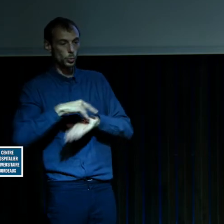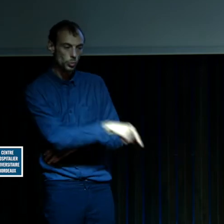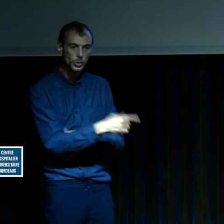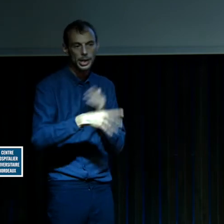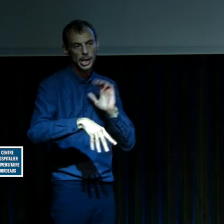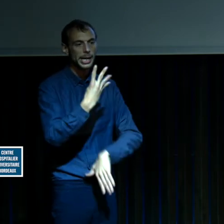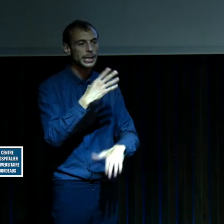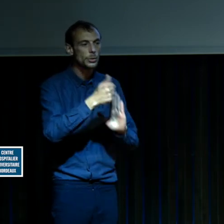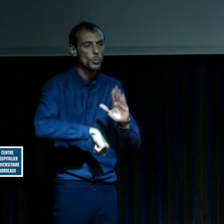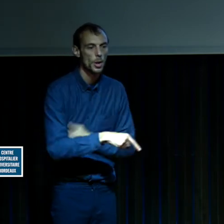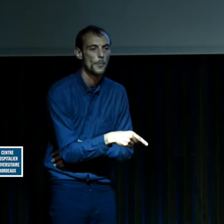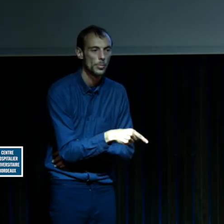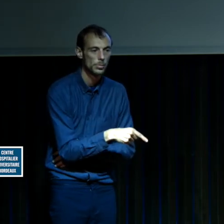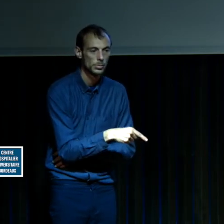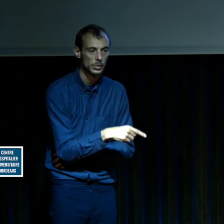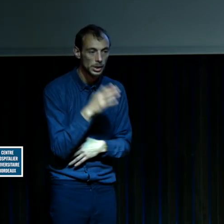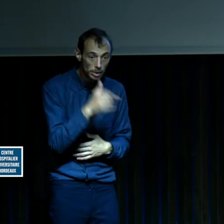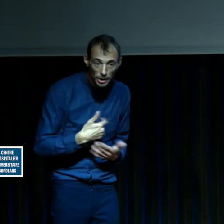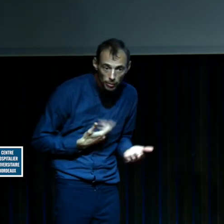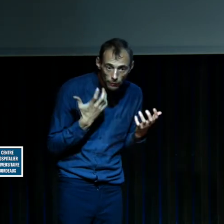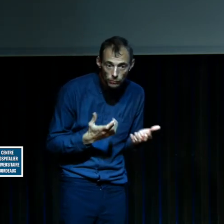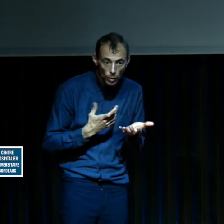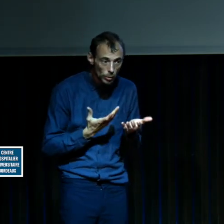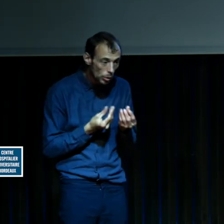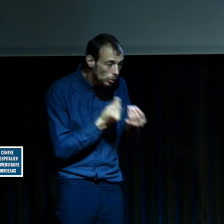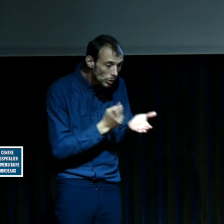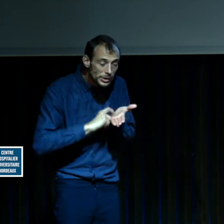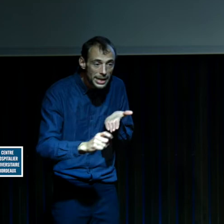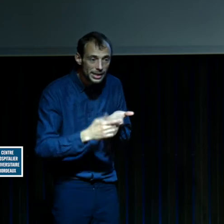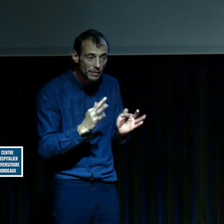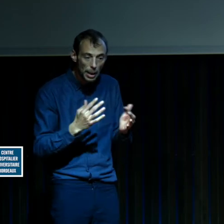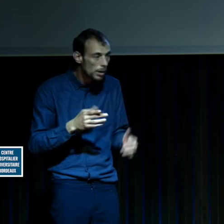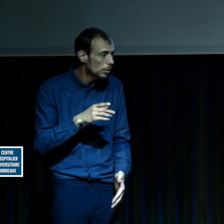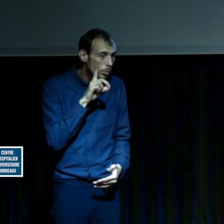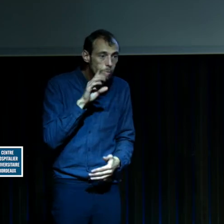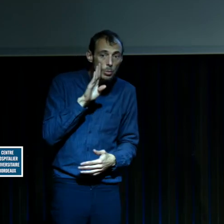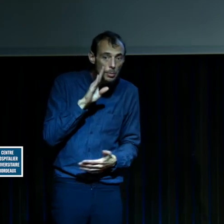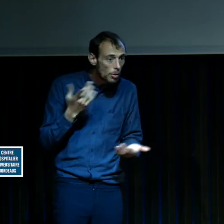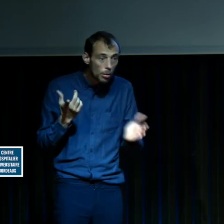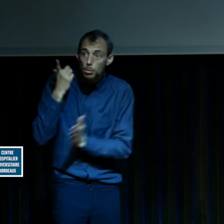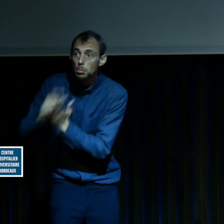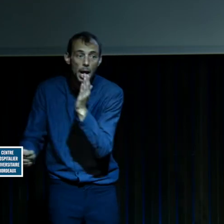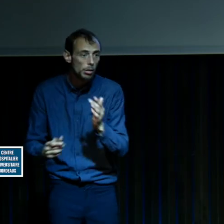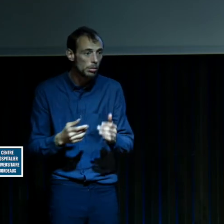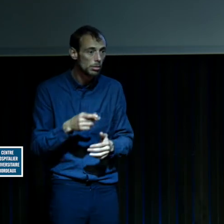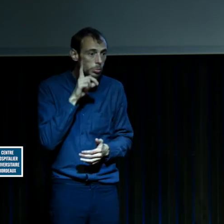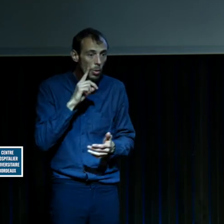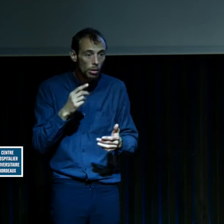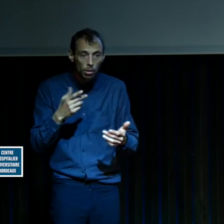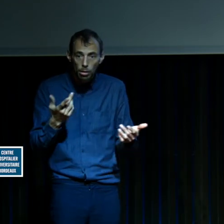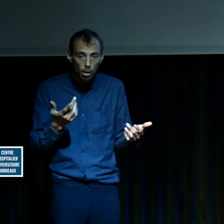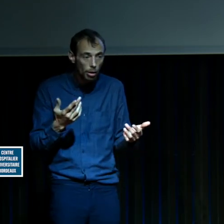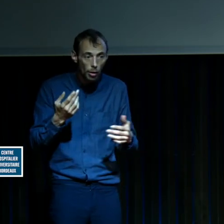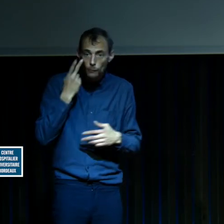laisser une trace pour qu'il comprenne pourquoi maman, elle ne fait pas à la maison et pourquoi elle est partie et pourquoi je la vois pas depuis des mois.